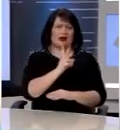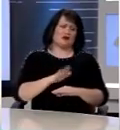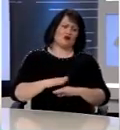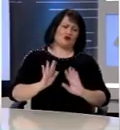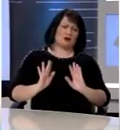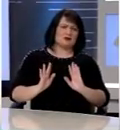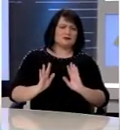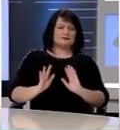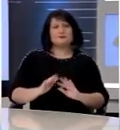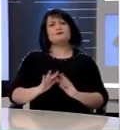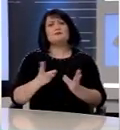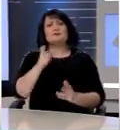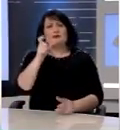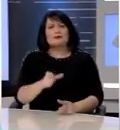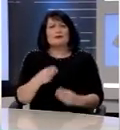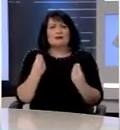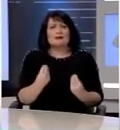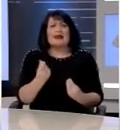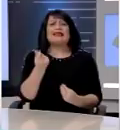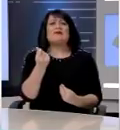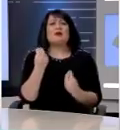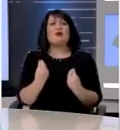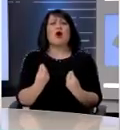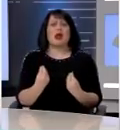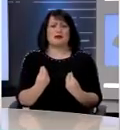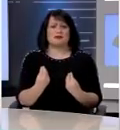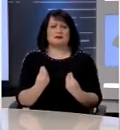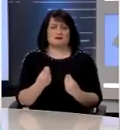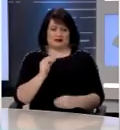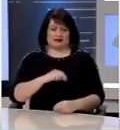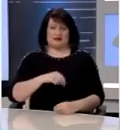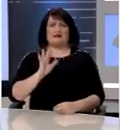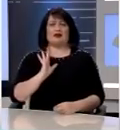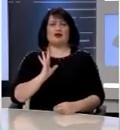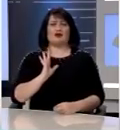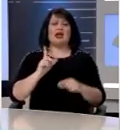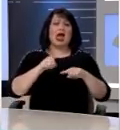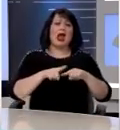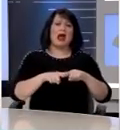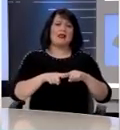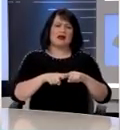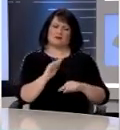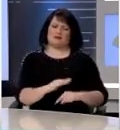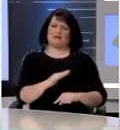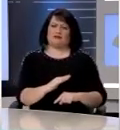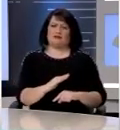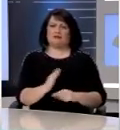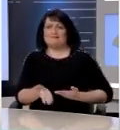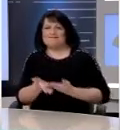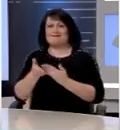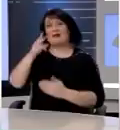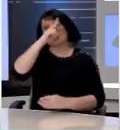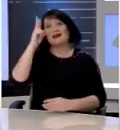περίπτωση ήθελε να βρει μια καλύτερη τιμή, δηλαδή λιγότερο συμφέρουσα για την ελληνική πλευρά προς τη σαουδαραβική